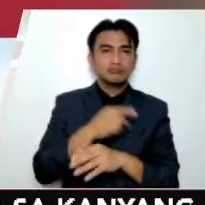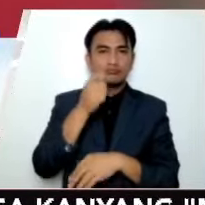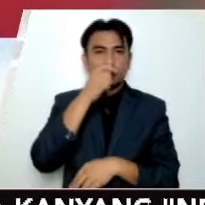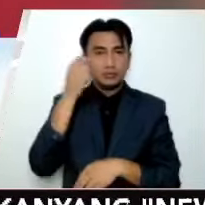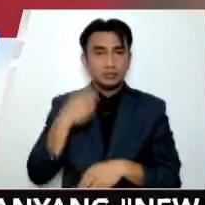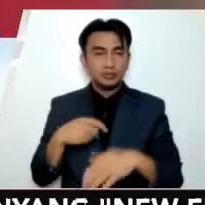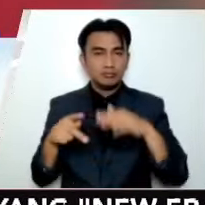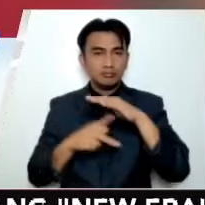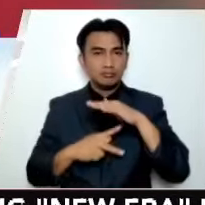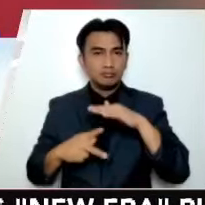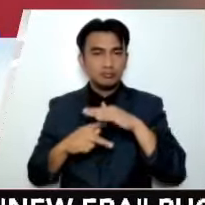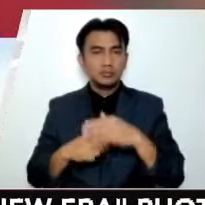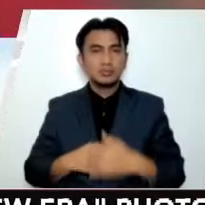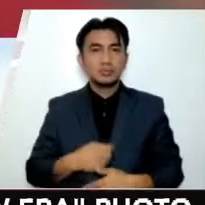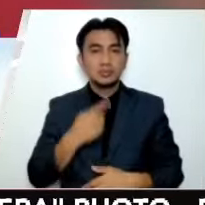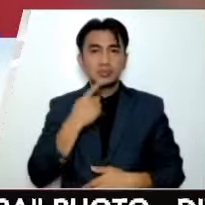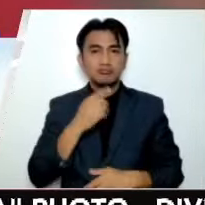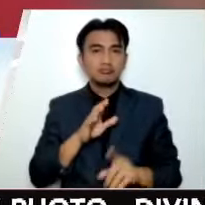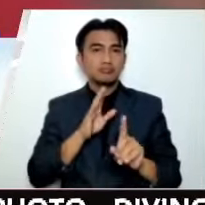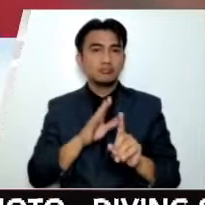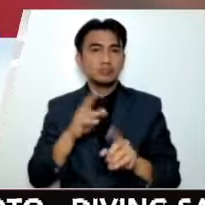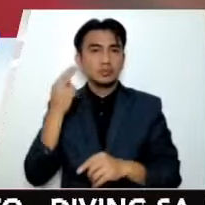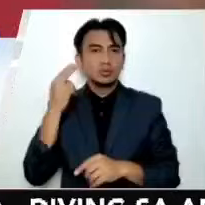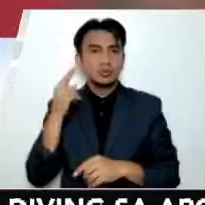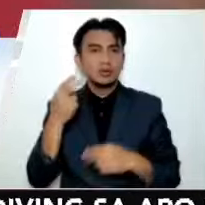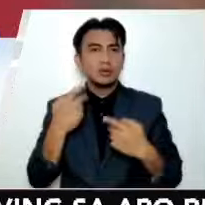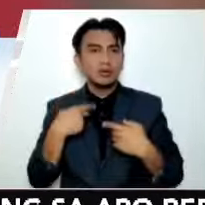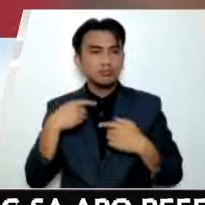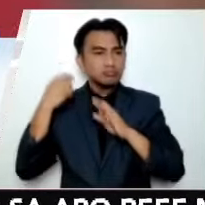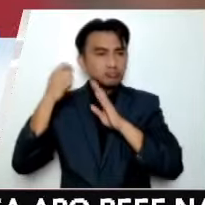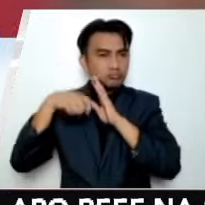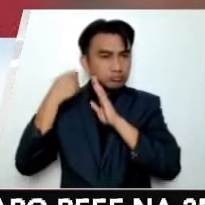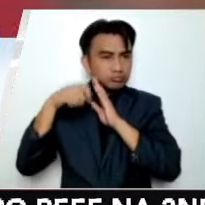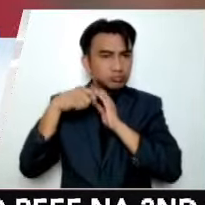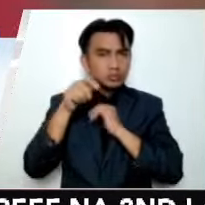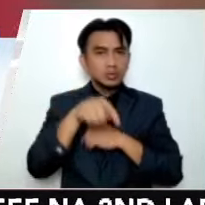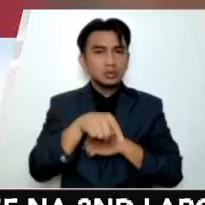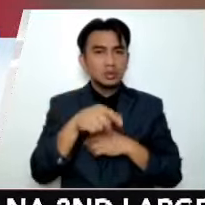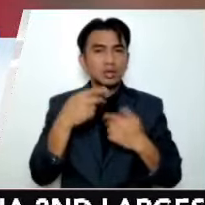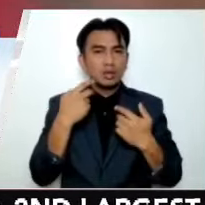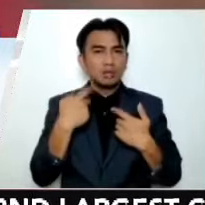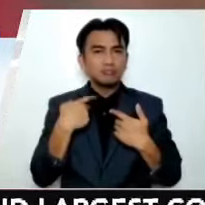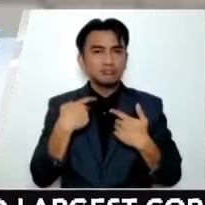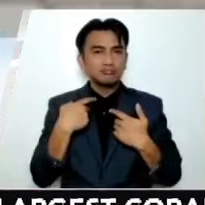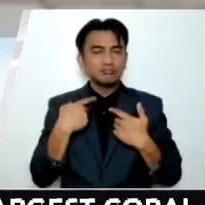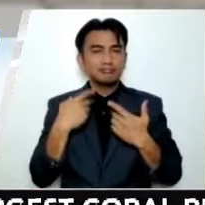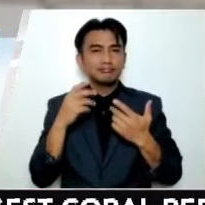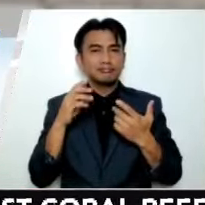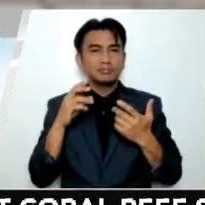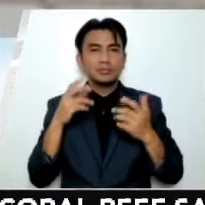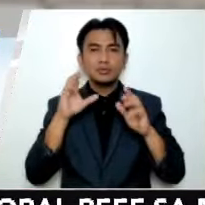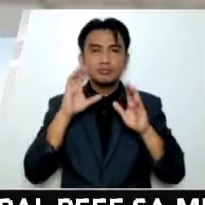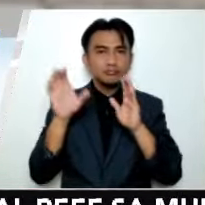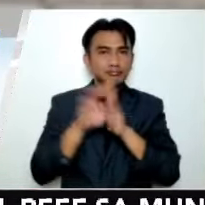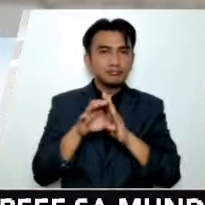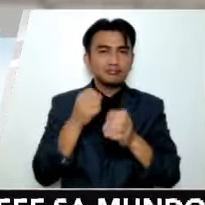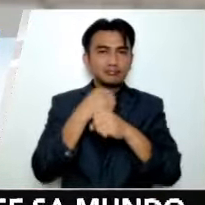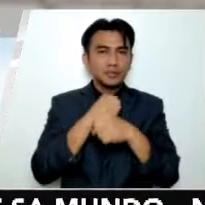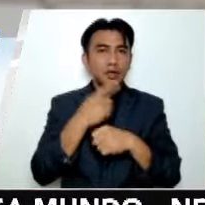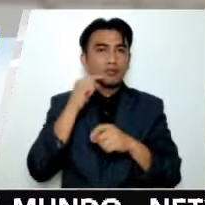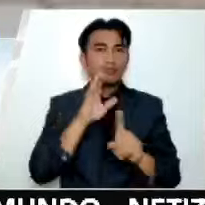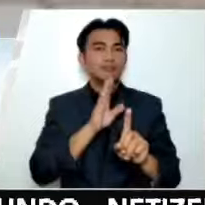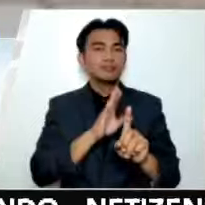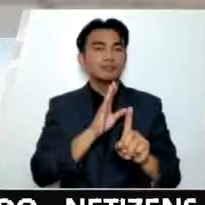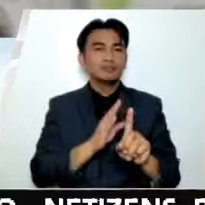ni Sean, na uploader ng video, pinagawa raw talaga ang standee para sa graduation ni Sean. Hinahanap din daw kasi ng